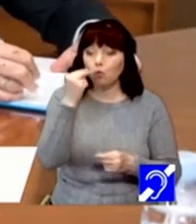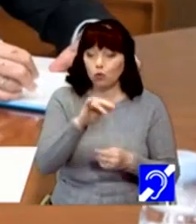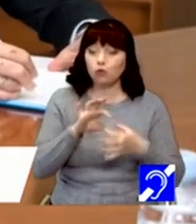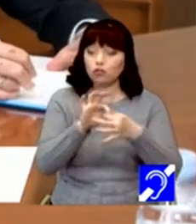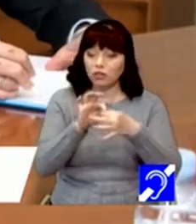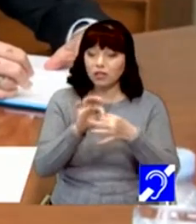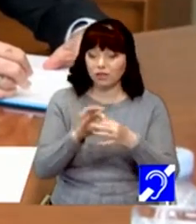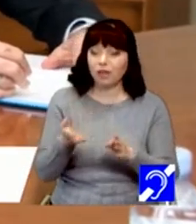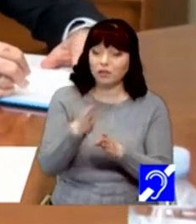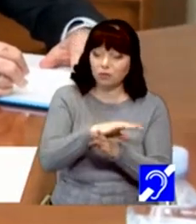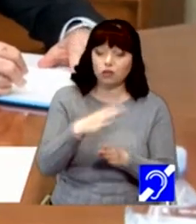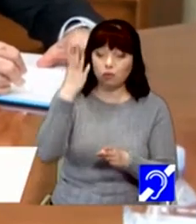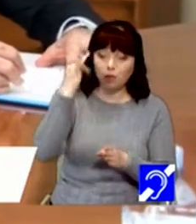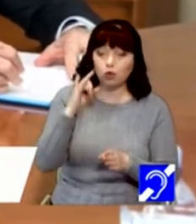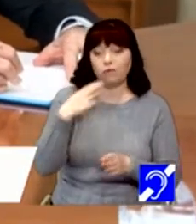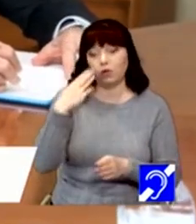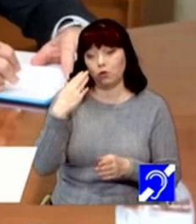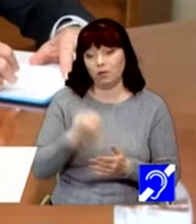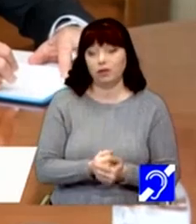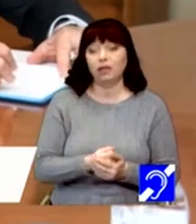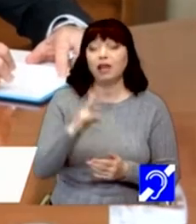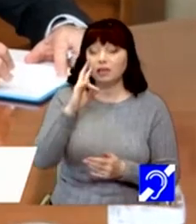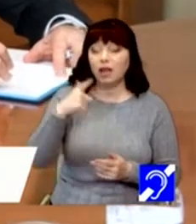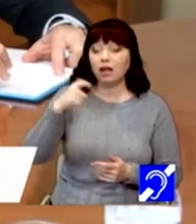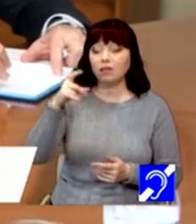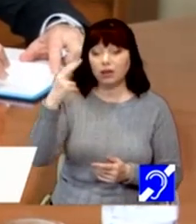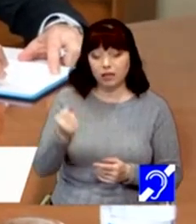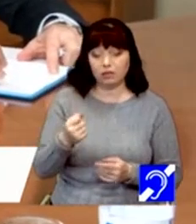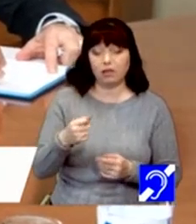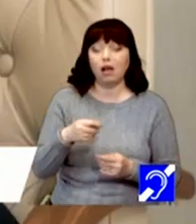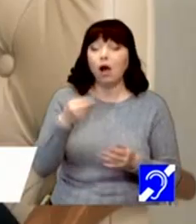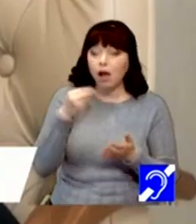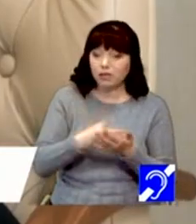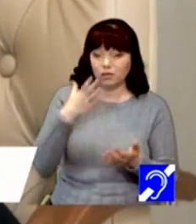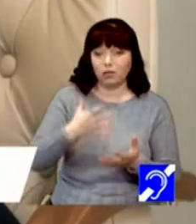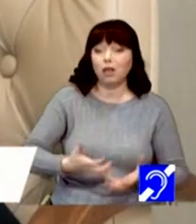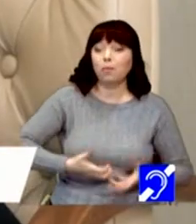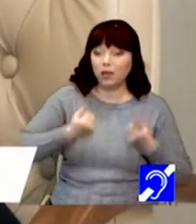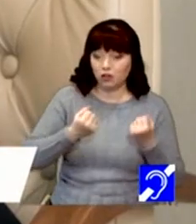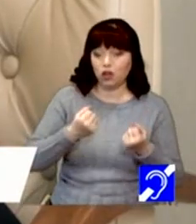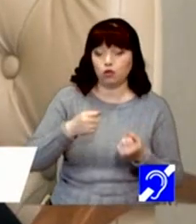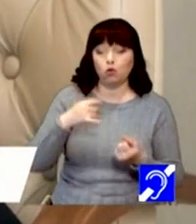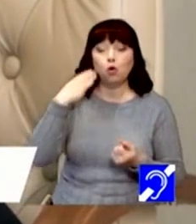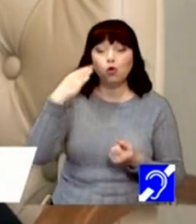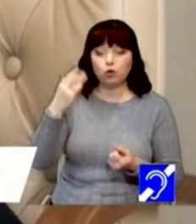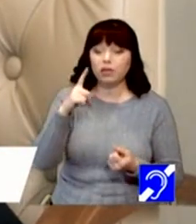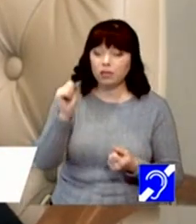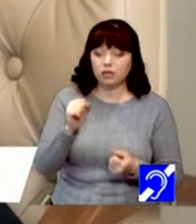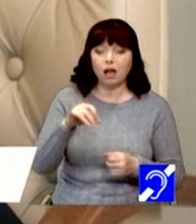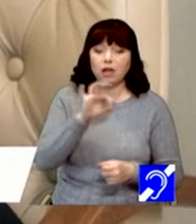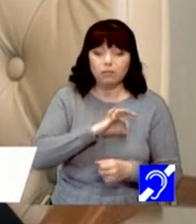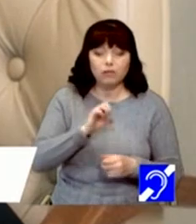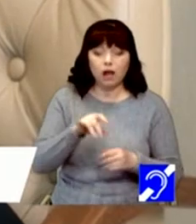dintre Republica Moldova și România Natalia gavriliță apreciat sprijinul oferit în România pentru implementarea proiectelor